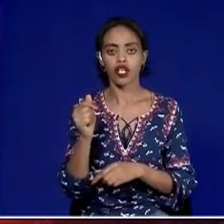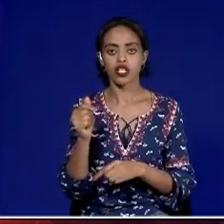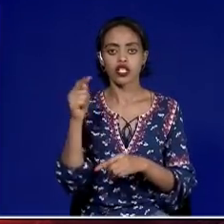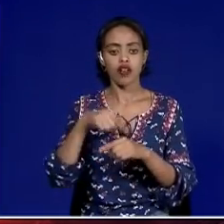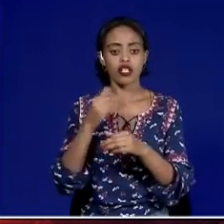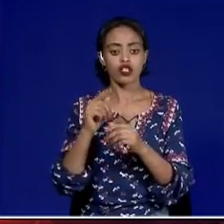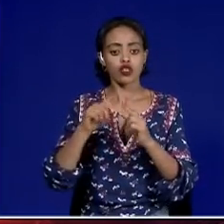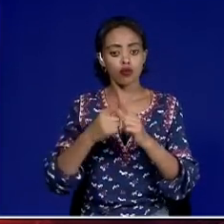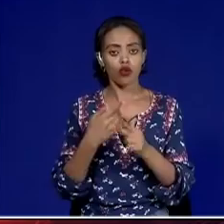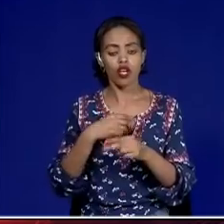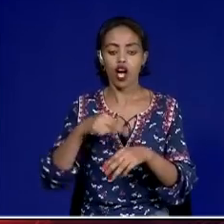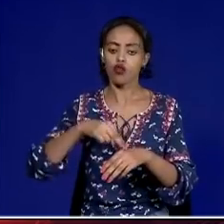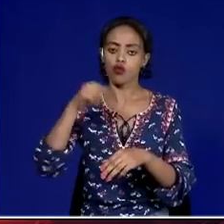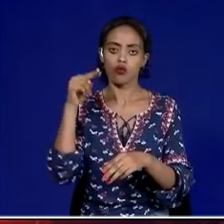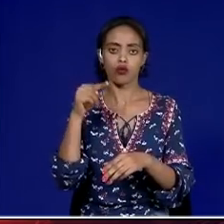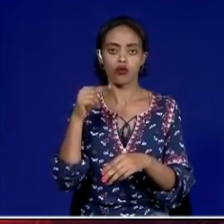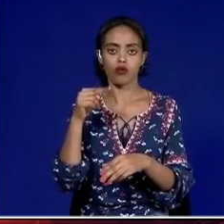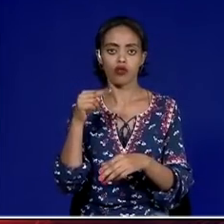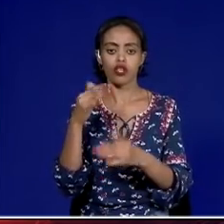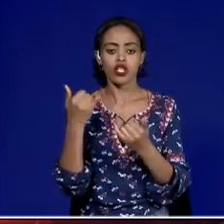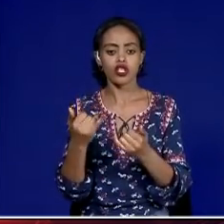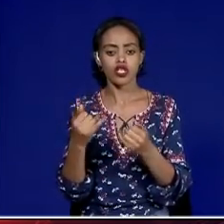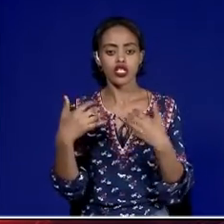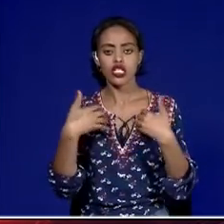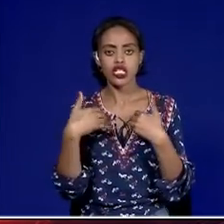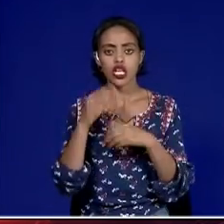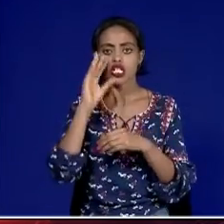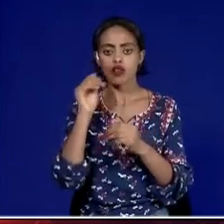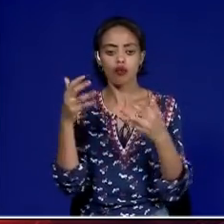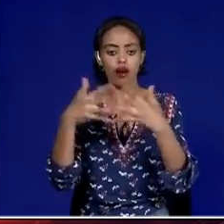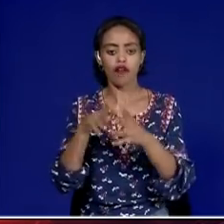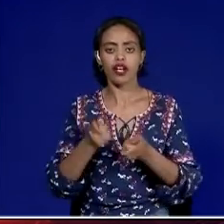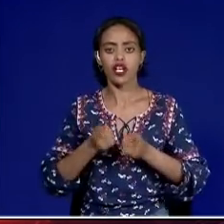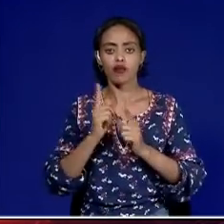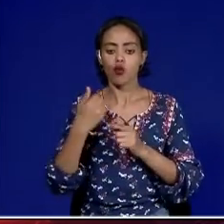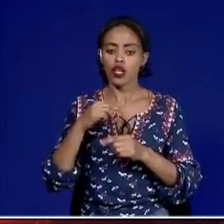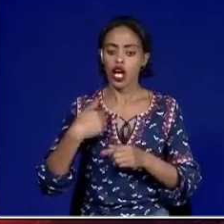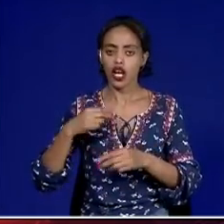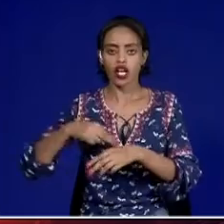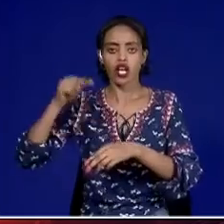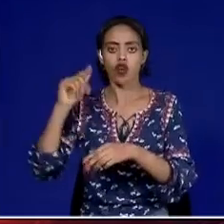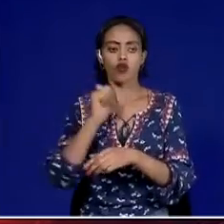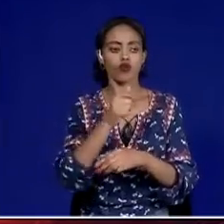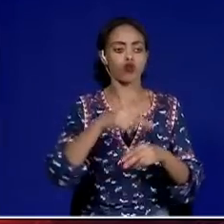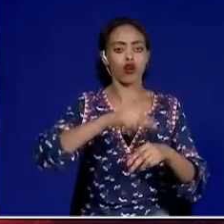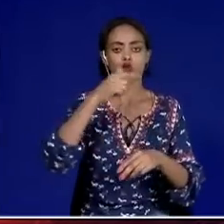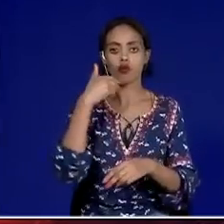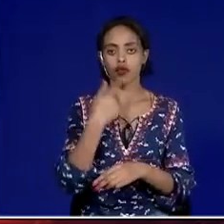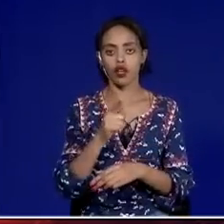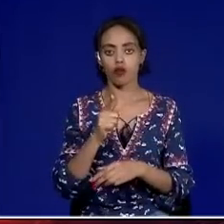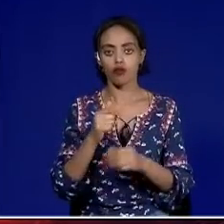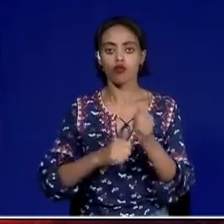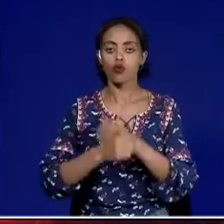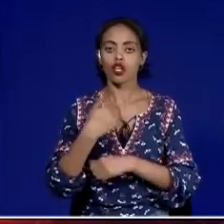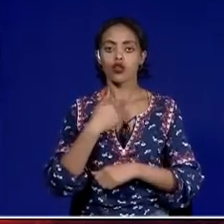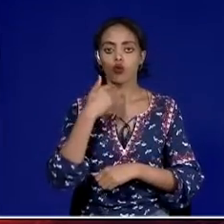حزنا علعلنا وزيس إنسان سمن كنا بري خلنا وين أنا العلنا وين إنسان العلنا تنقل هو ويو